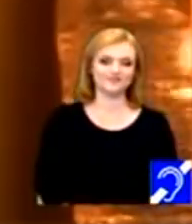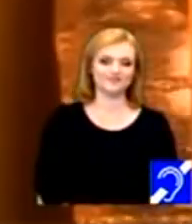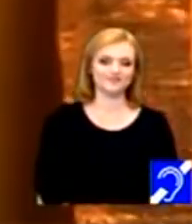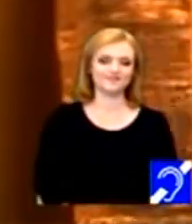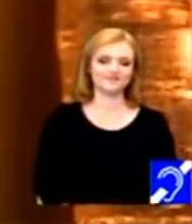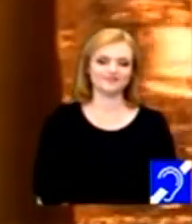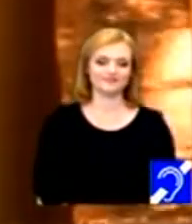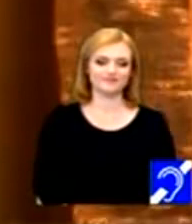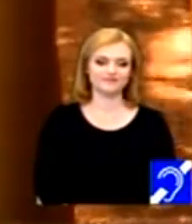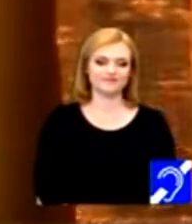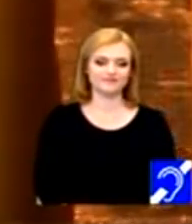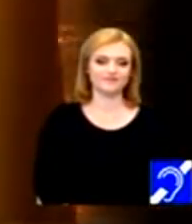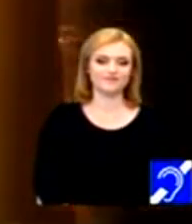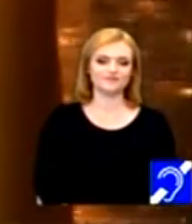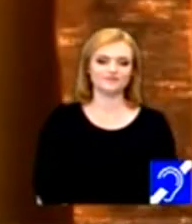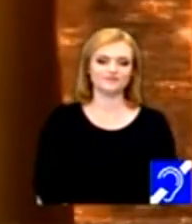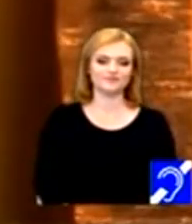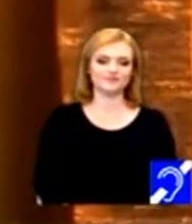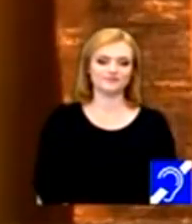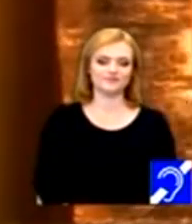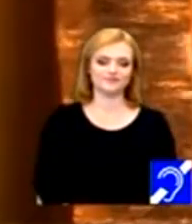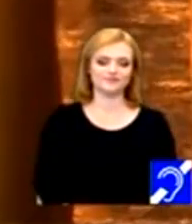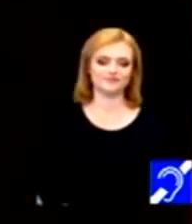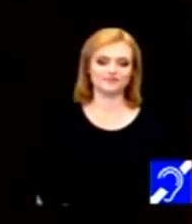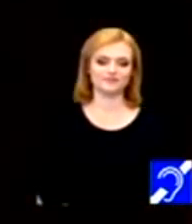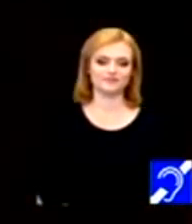scapă se pierde.